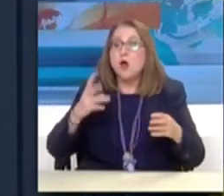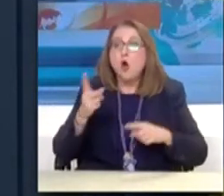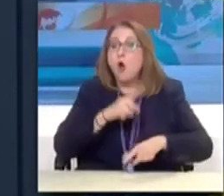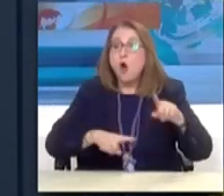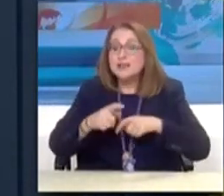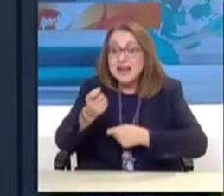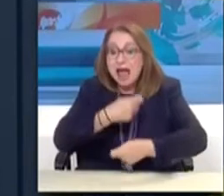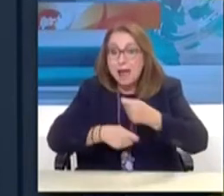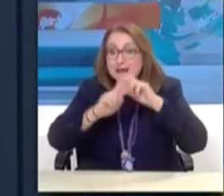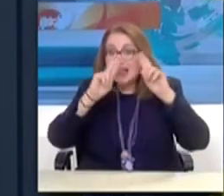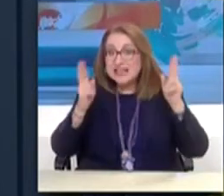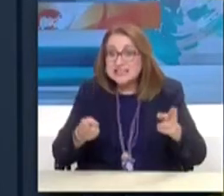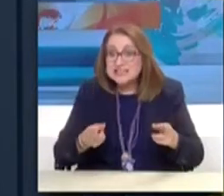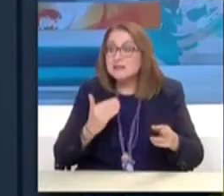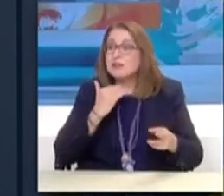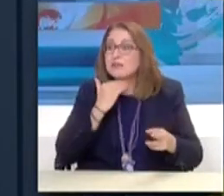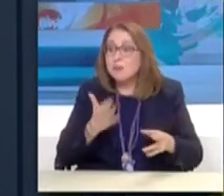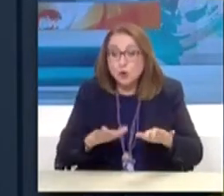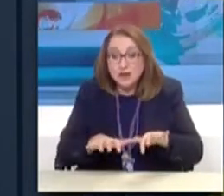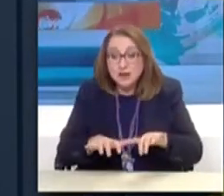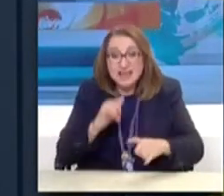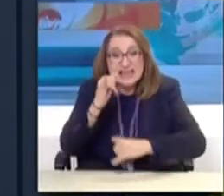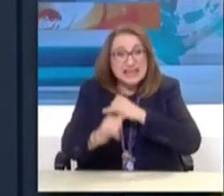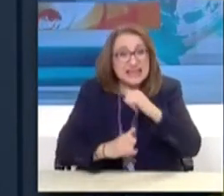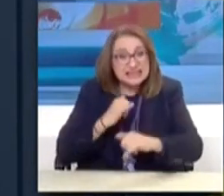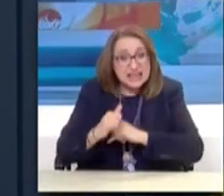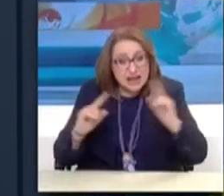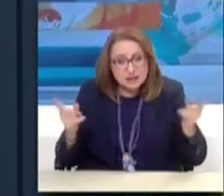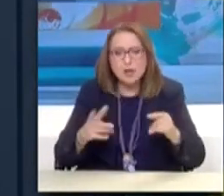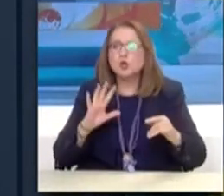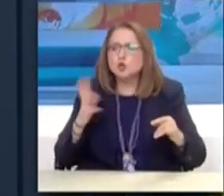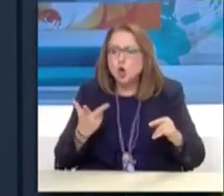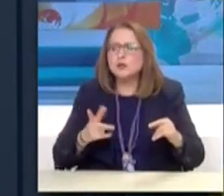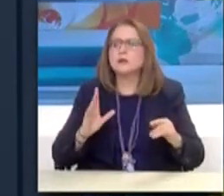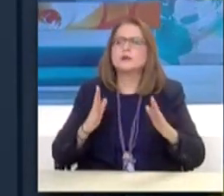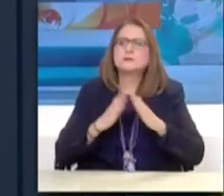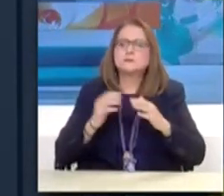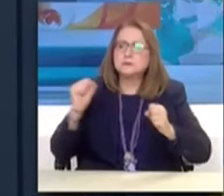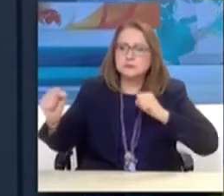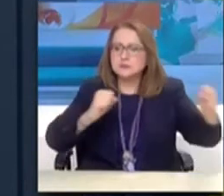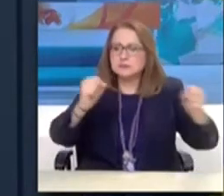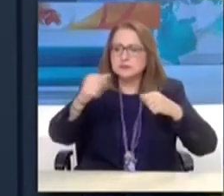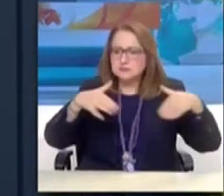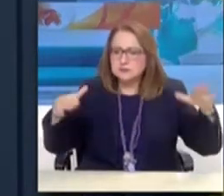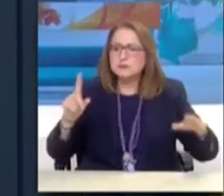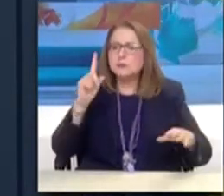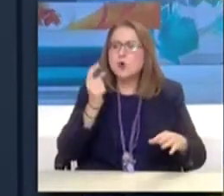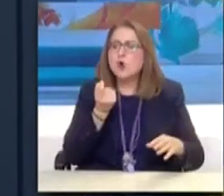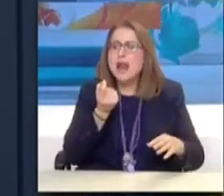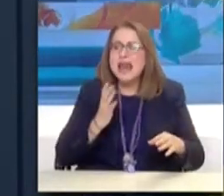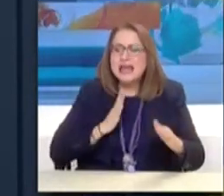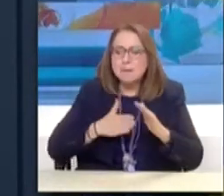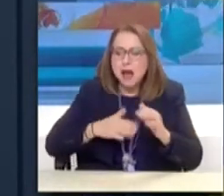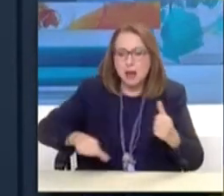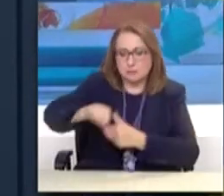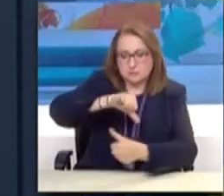είναι δυνατή τηλεργασία, οι επιχειρήσεις λειτουργούν με το απολύτως αναγκαίο προσωπικό εκ περιτροπής, τηρώντας